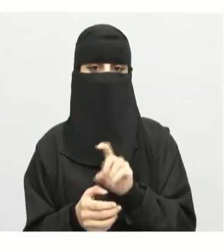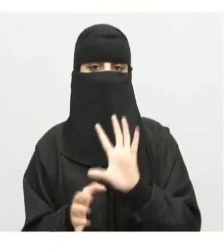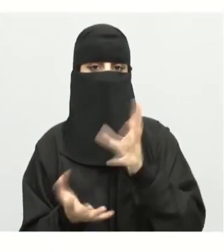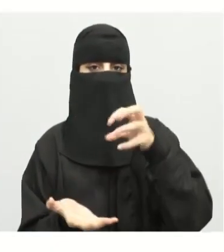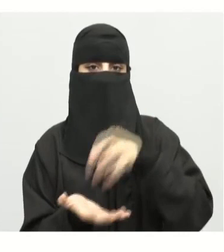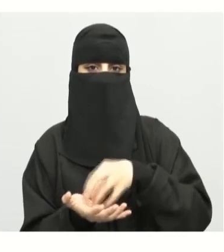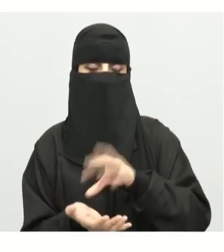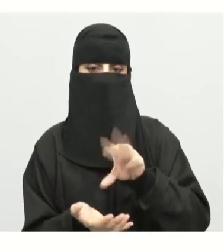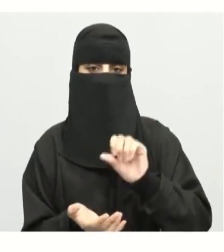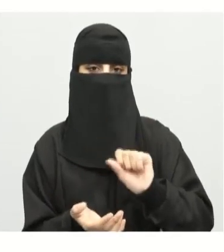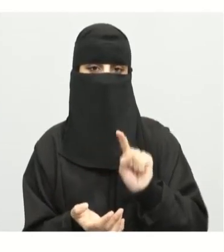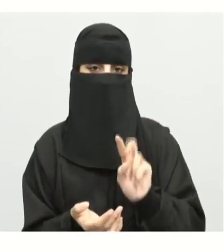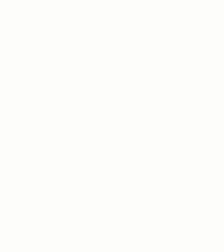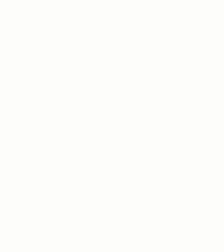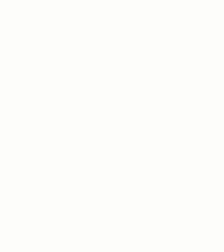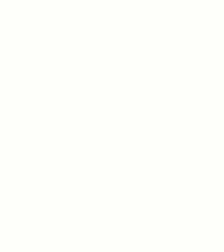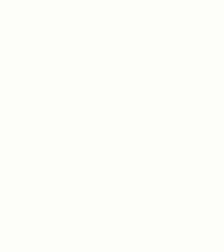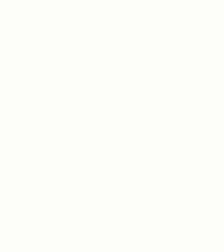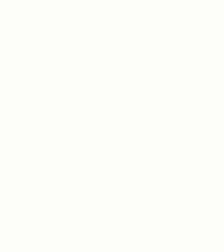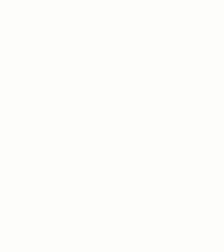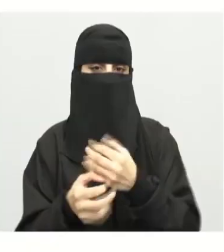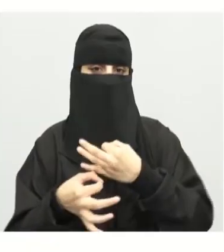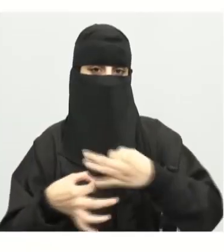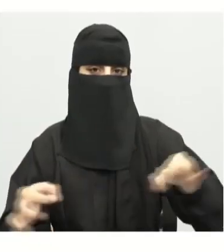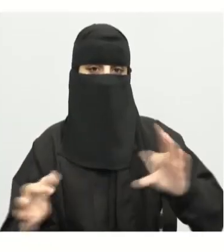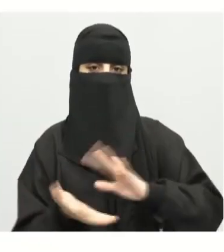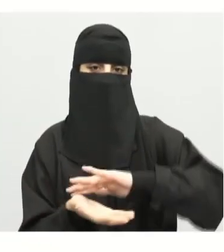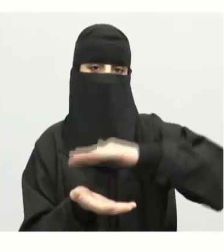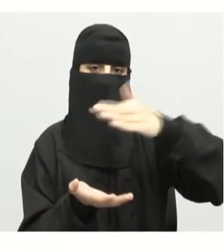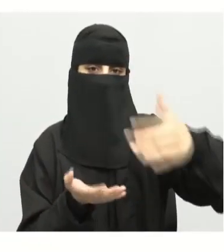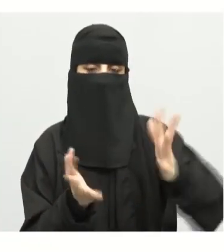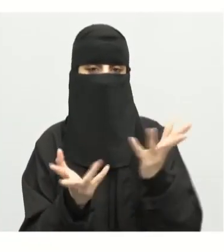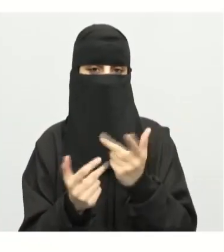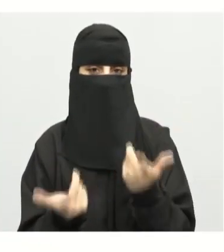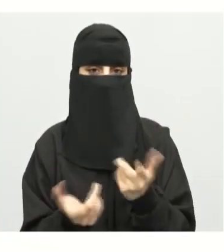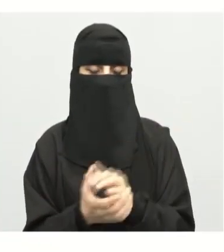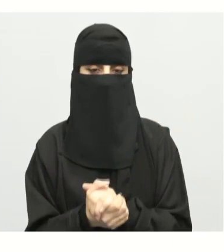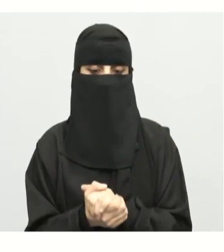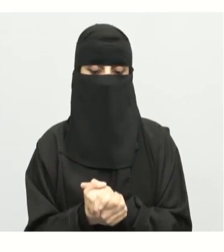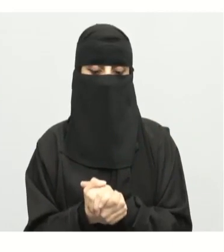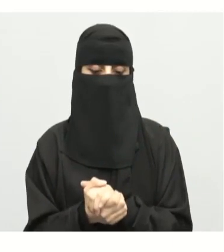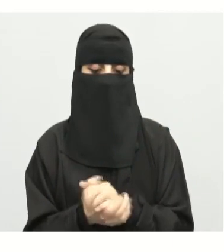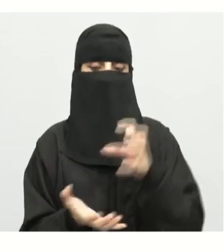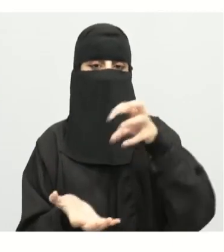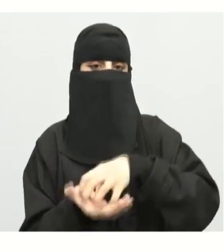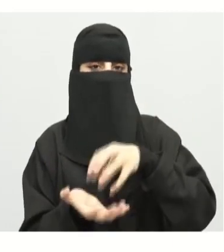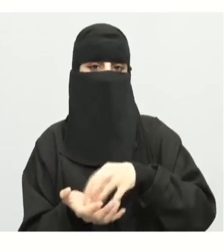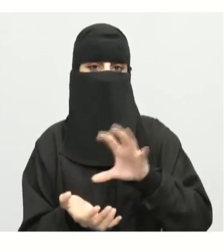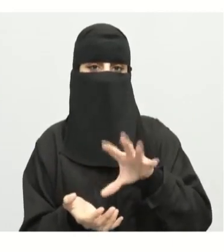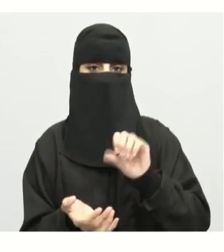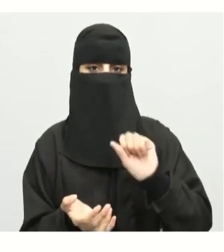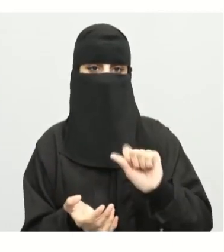اين تقع هضبه عسير ونجران وكم يبلغ ارتفاعهما اين تقع هضبه عسير